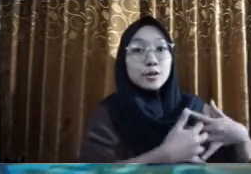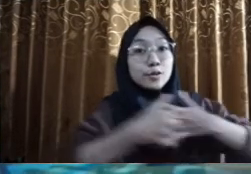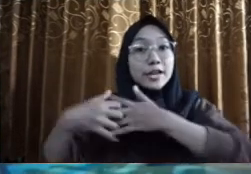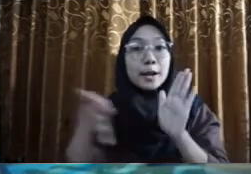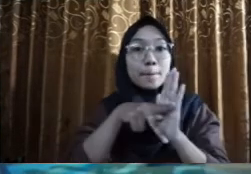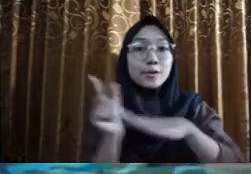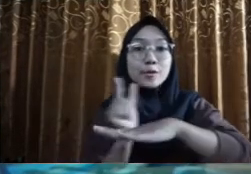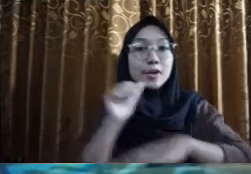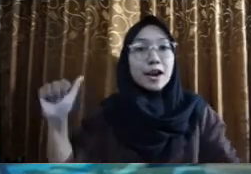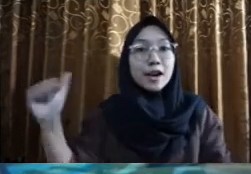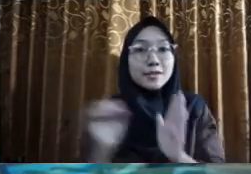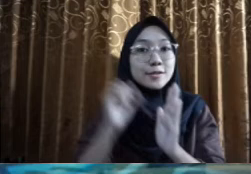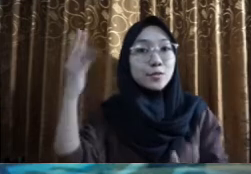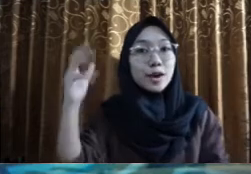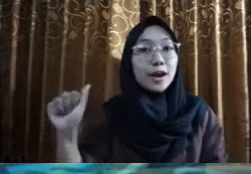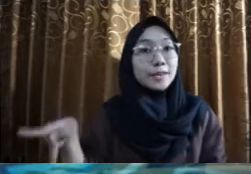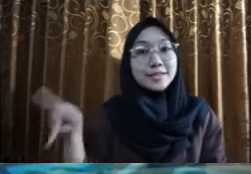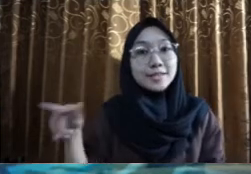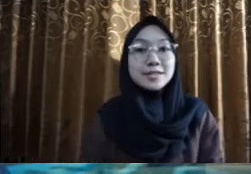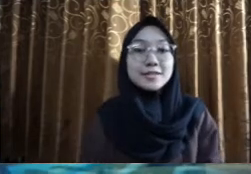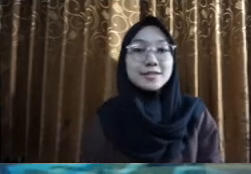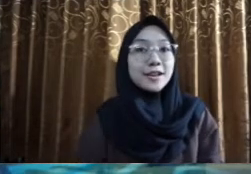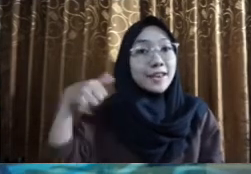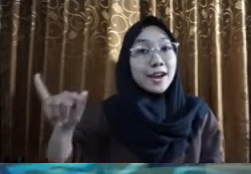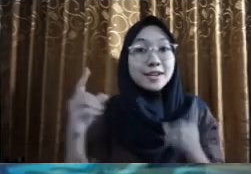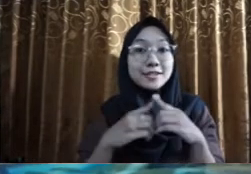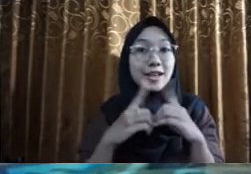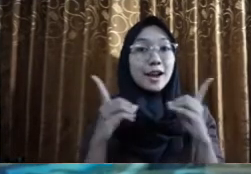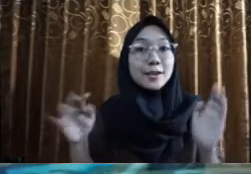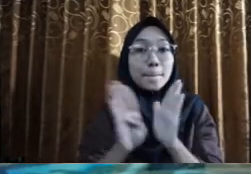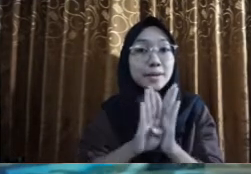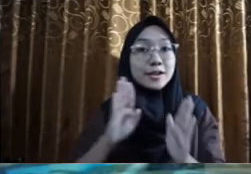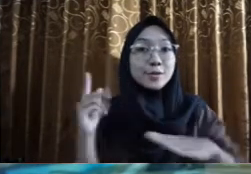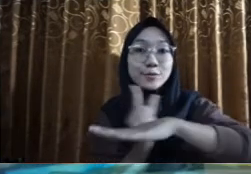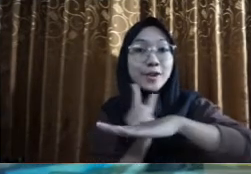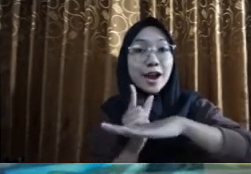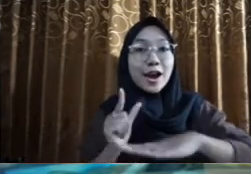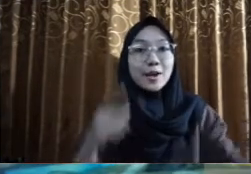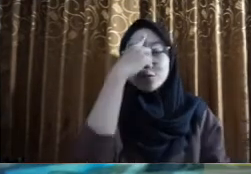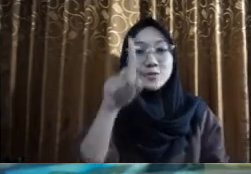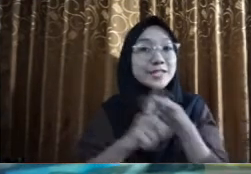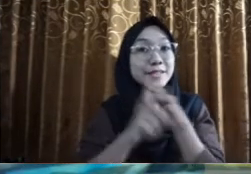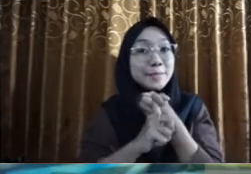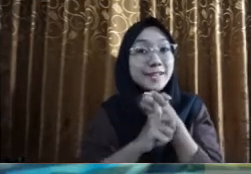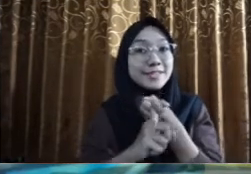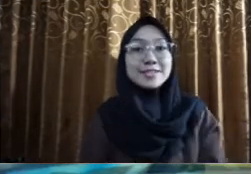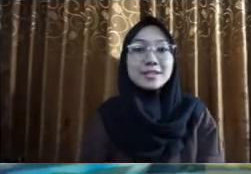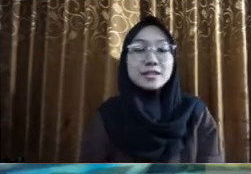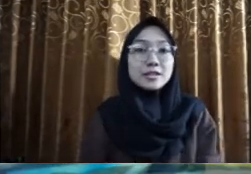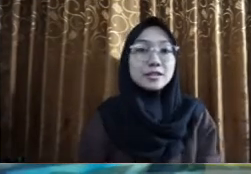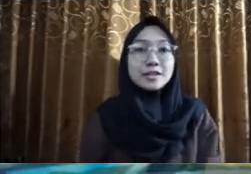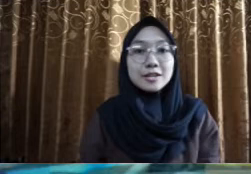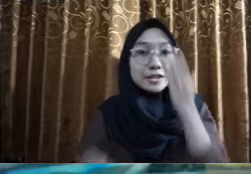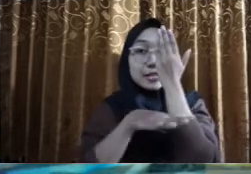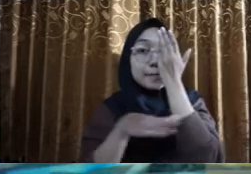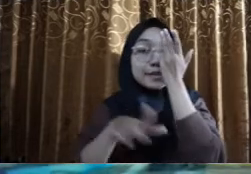tutorial penggunaan sebuah aplikasi yang sangat berguna untuk teman-teman disabilitas